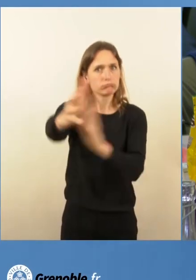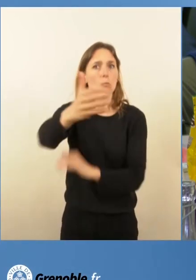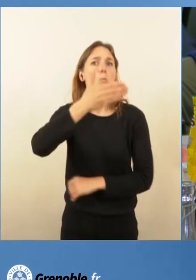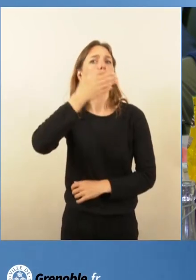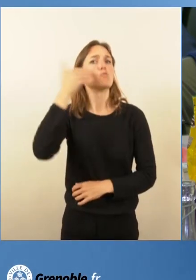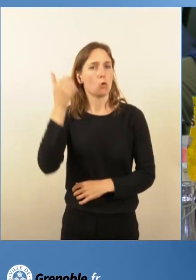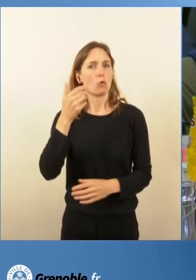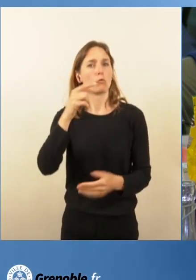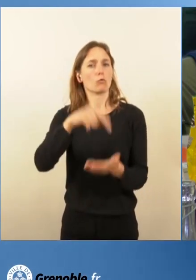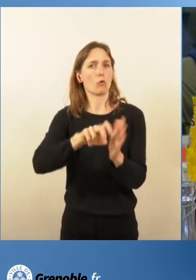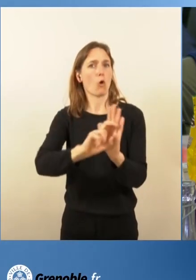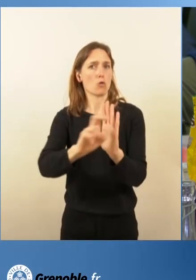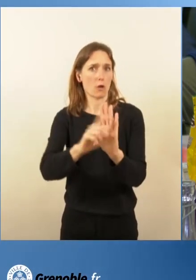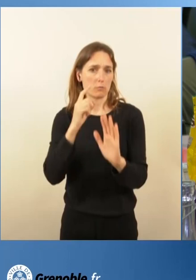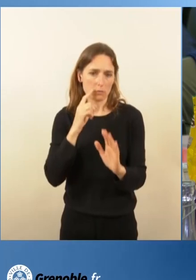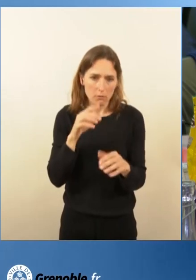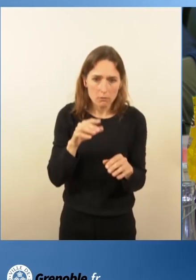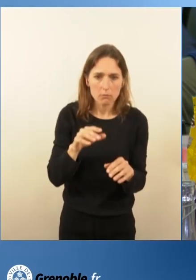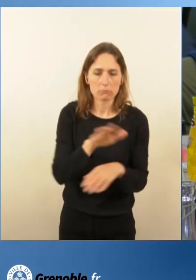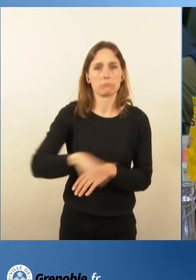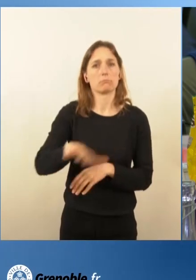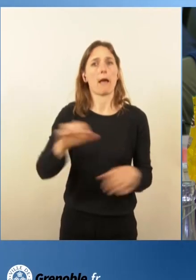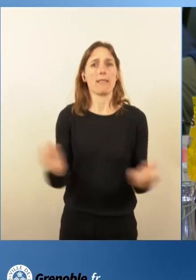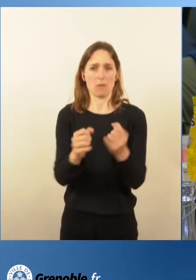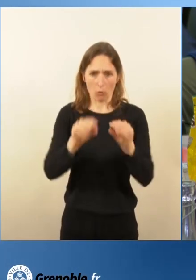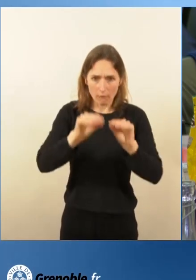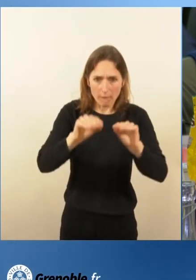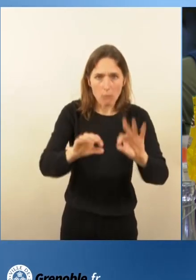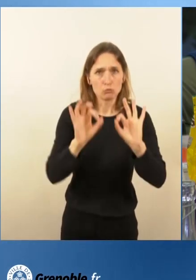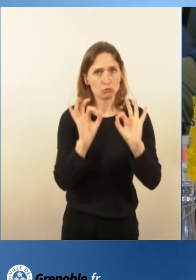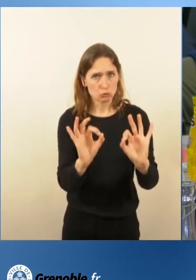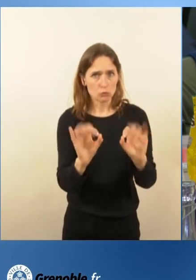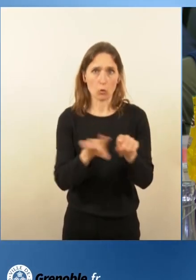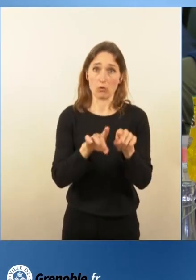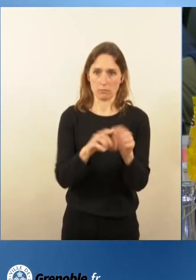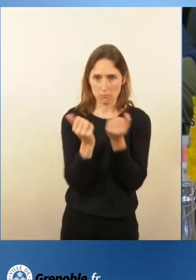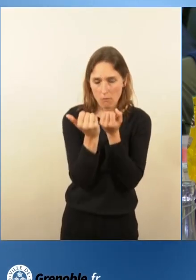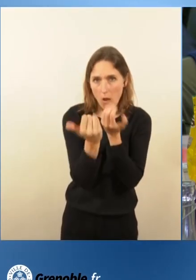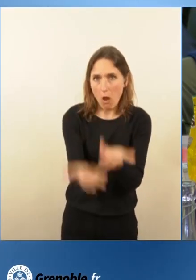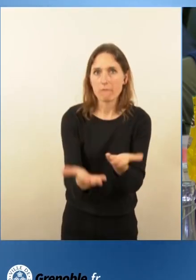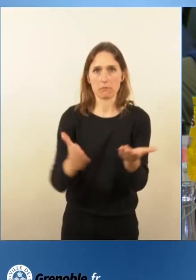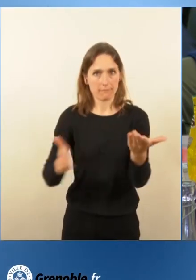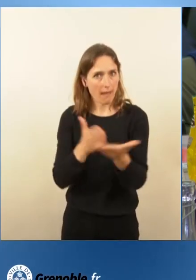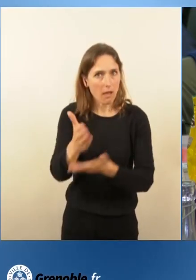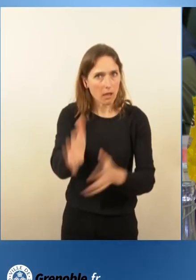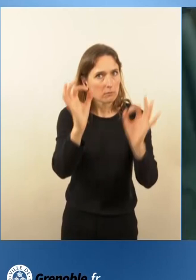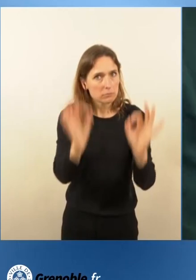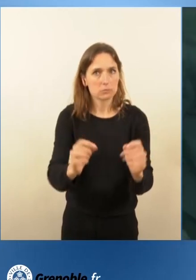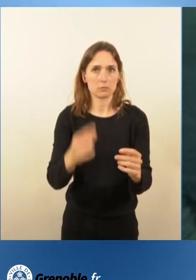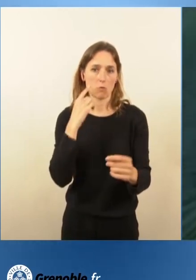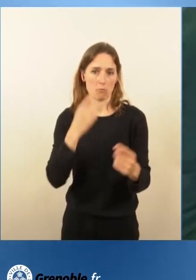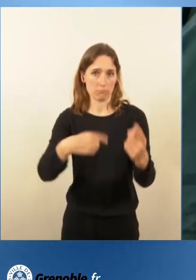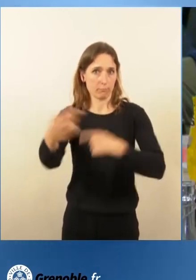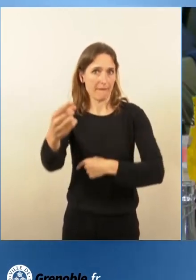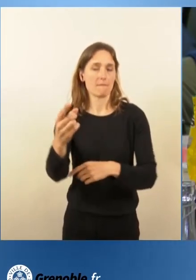garder mieux former les animateurs qui qui viennent et surtout leur offrir une vraie possibilité de carrière en devenant animateur